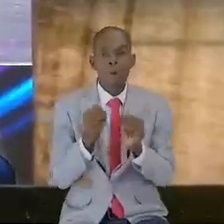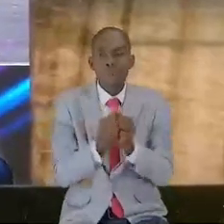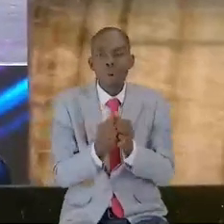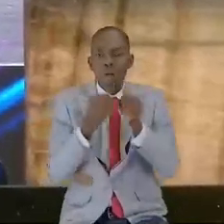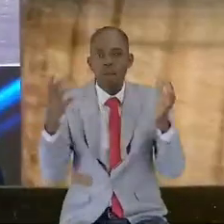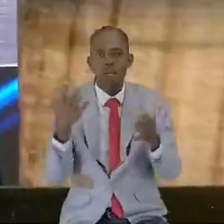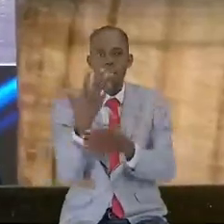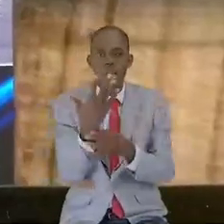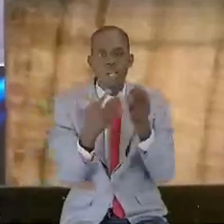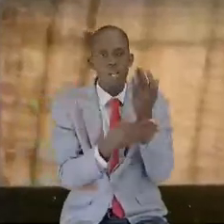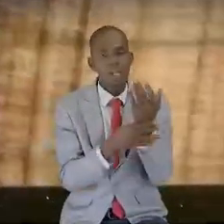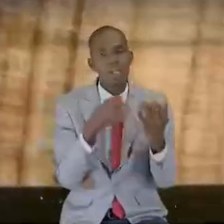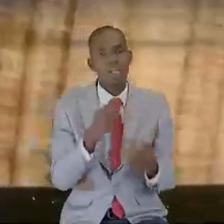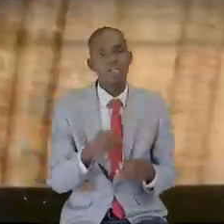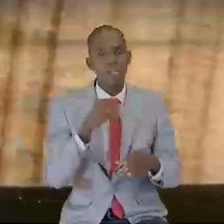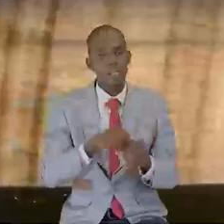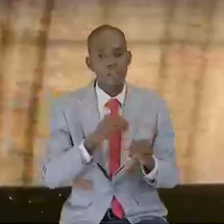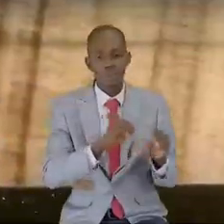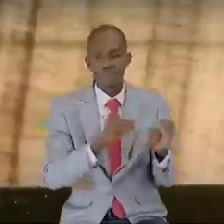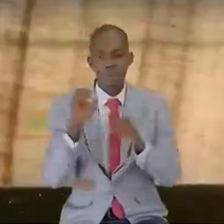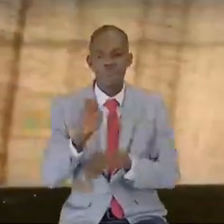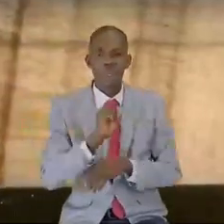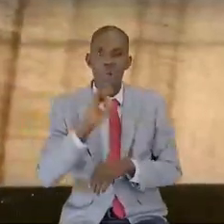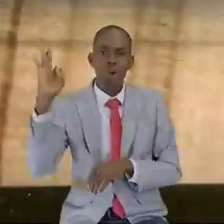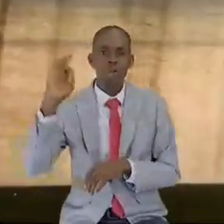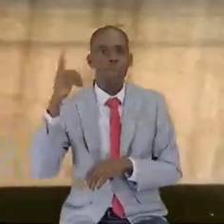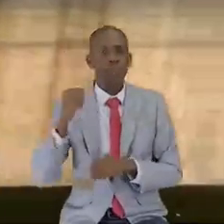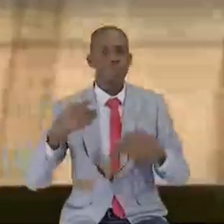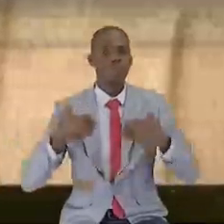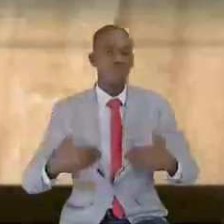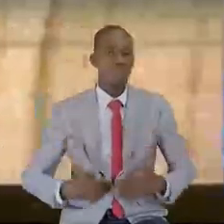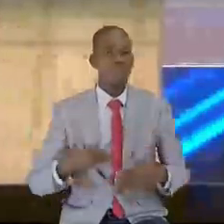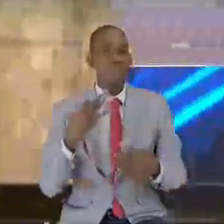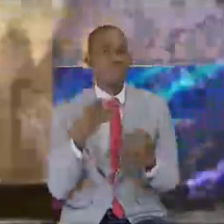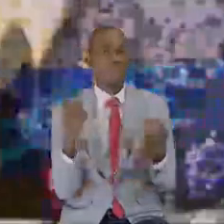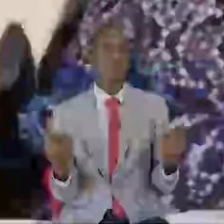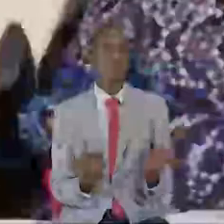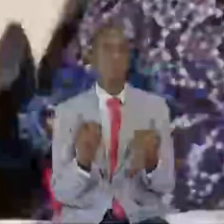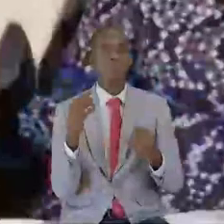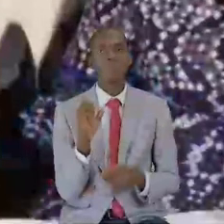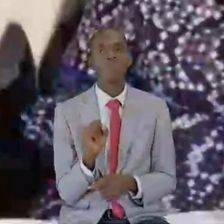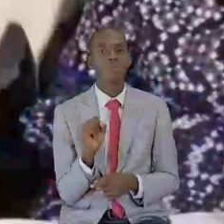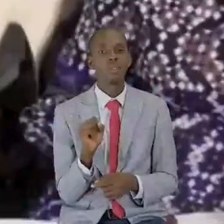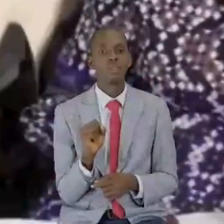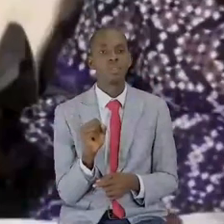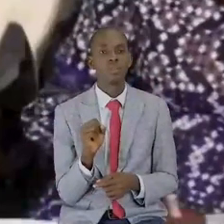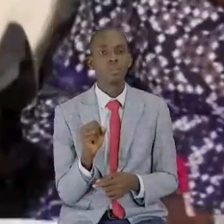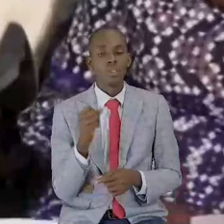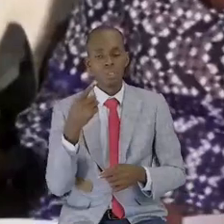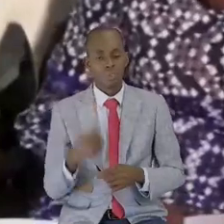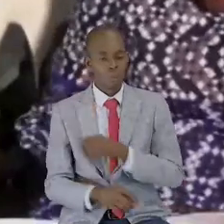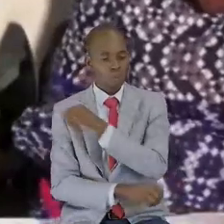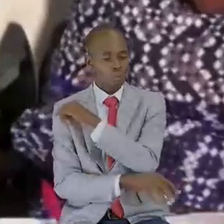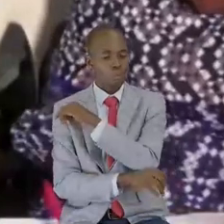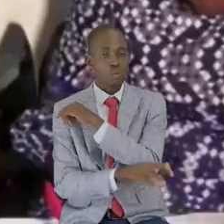qui consiste dans le dépouillement du corps de la chair. La racine du